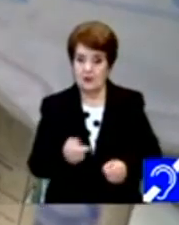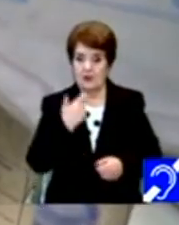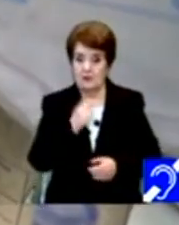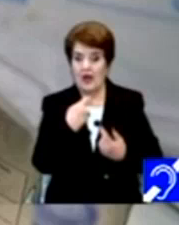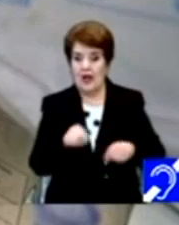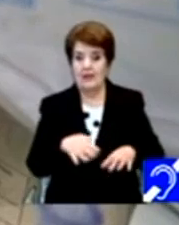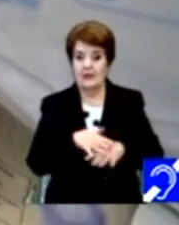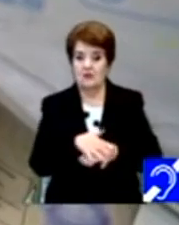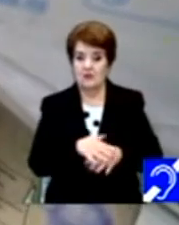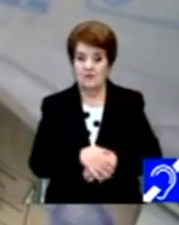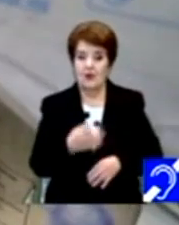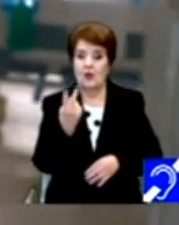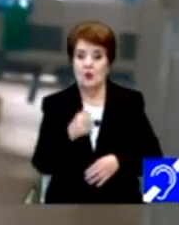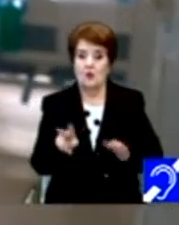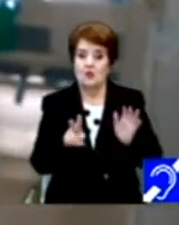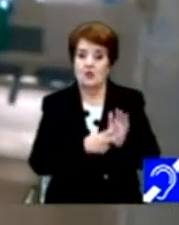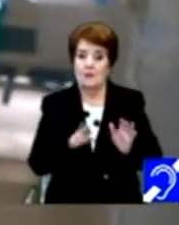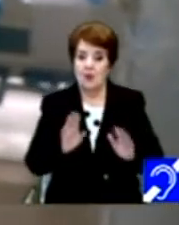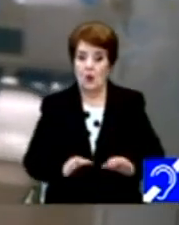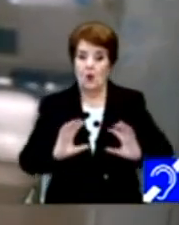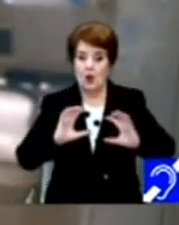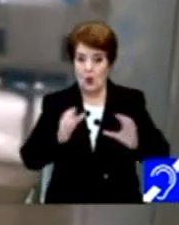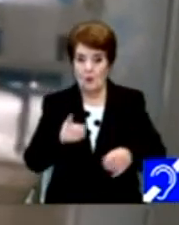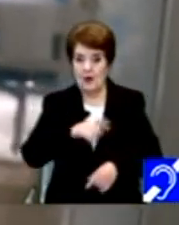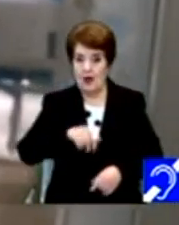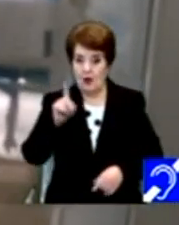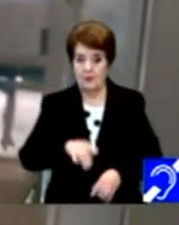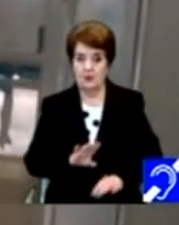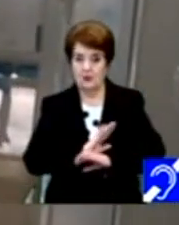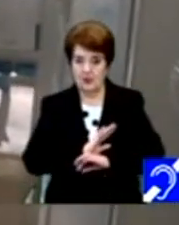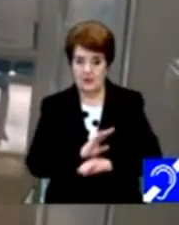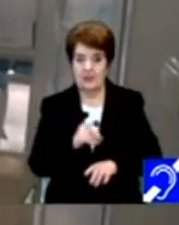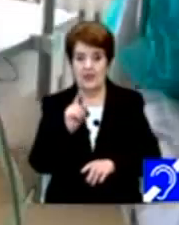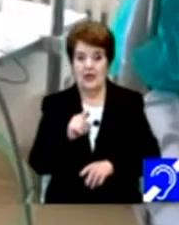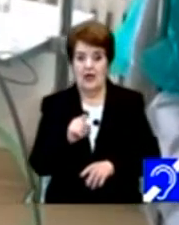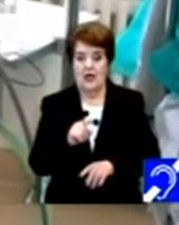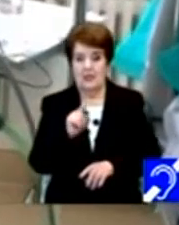cifră. Suntem pe locul 27 în lume la capitolul decese provocate de